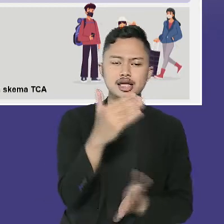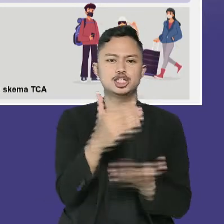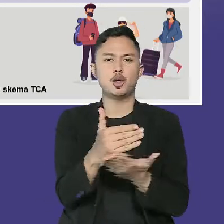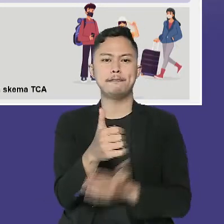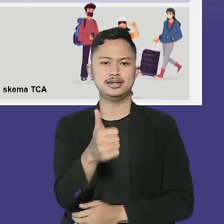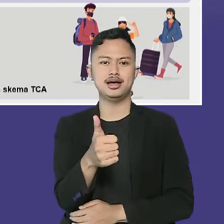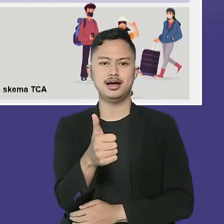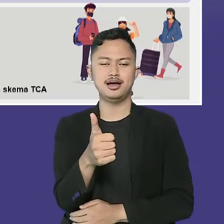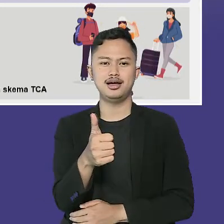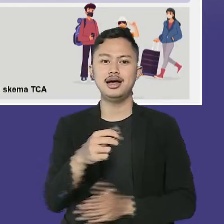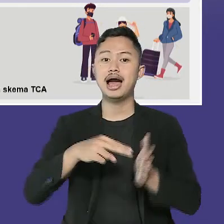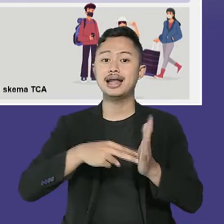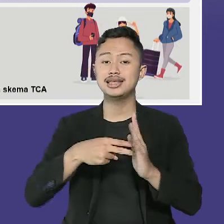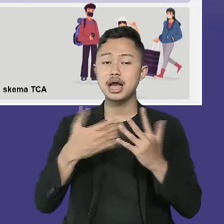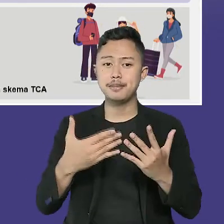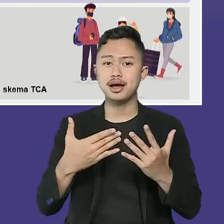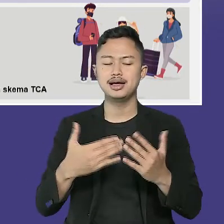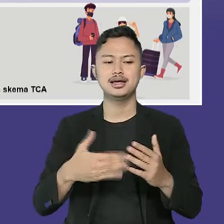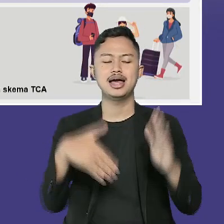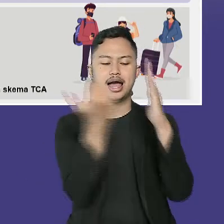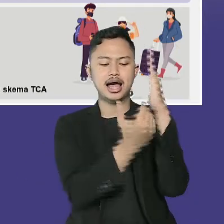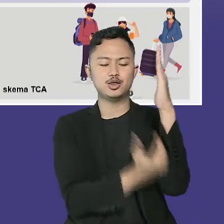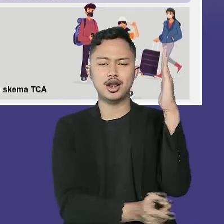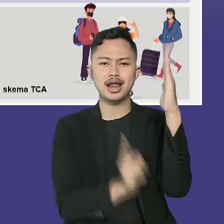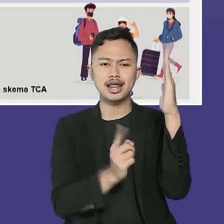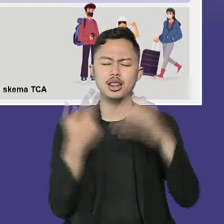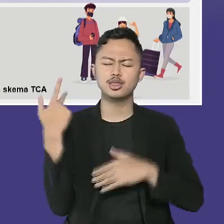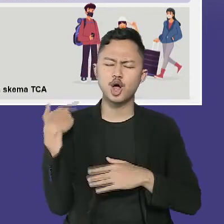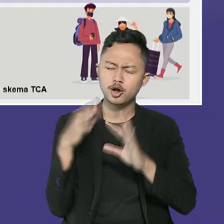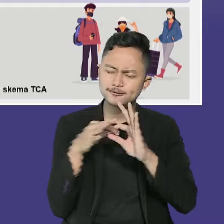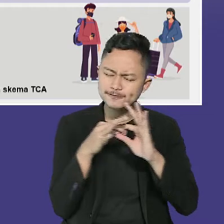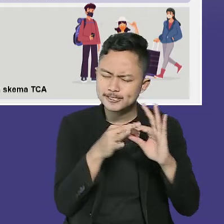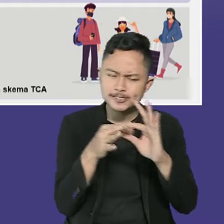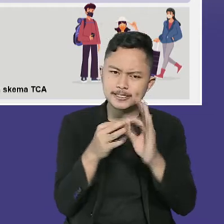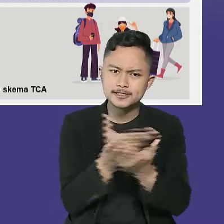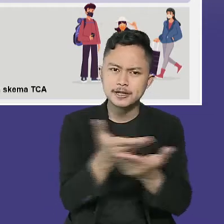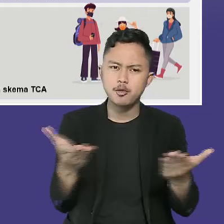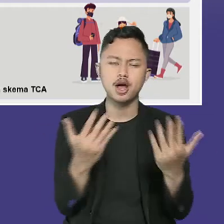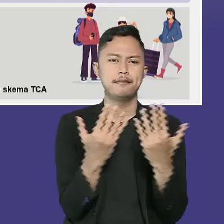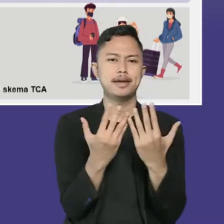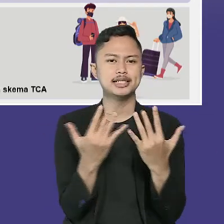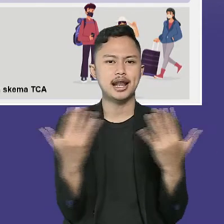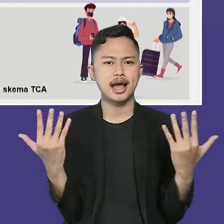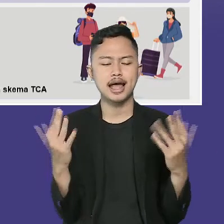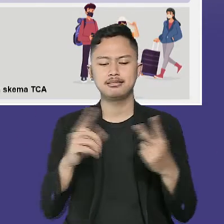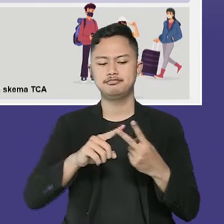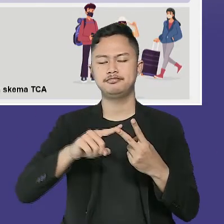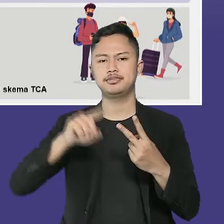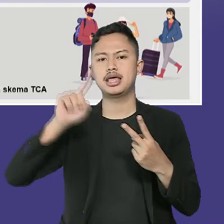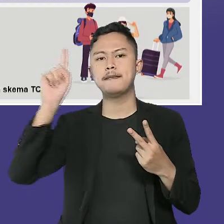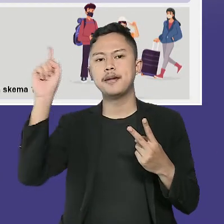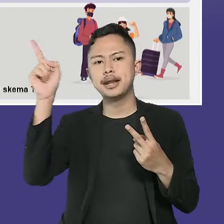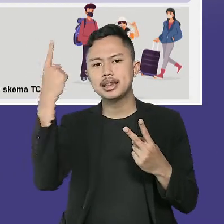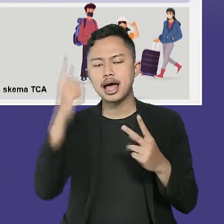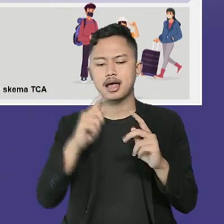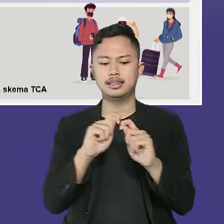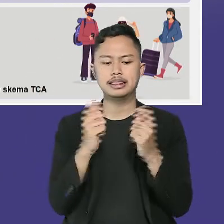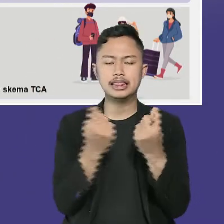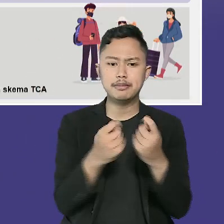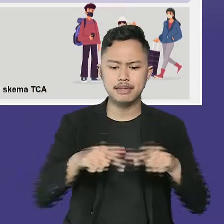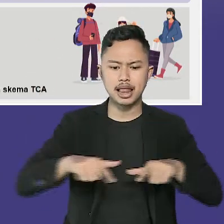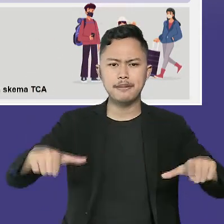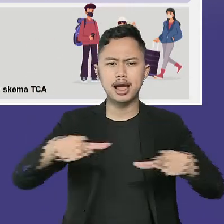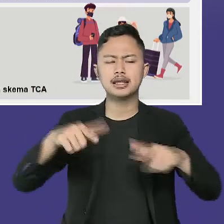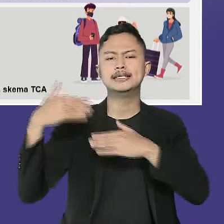menjalankan aturan yang sudah disusun. Sehingga mohon kerjasamanya baik masyarakat maupun petugas di lapangan